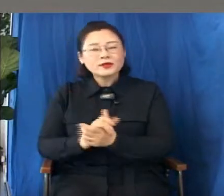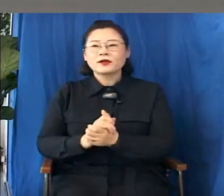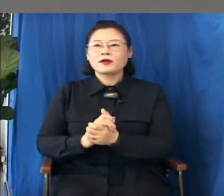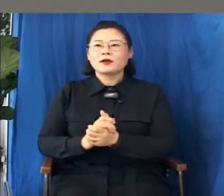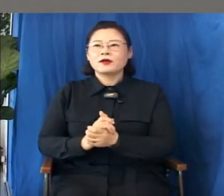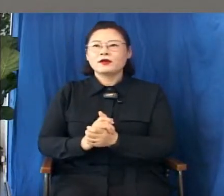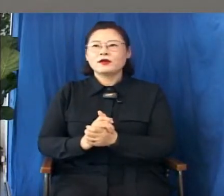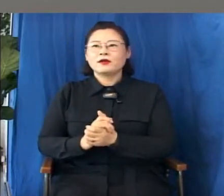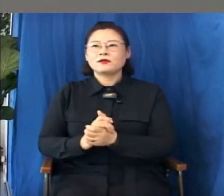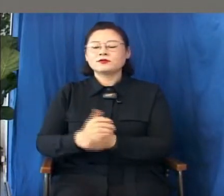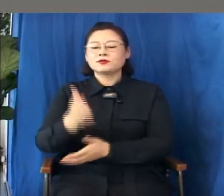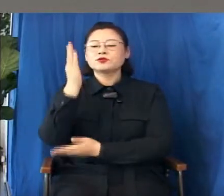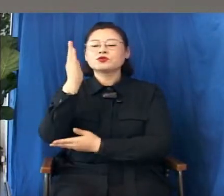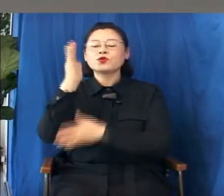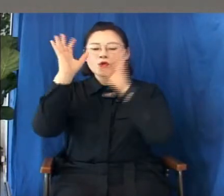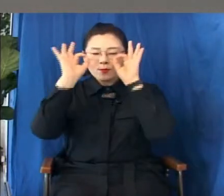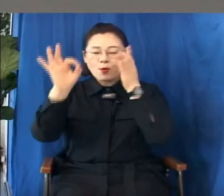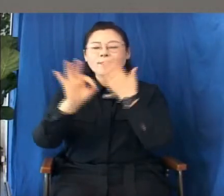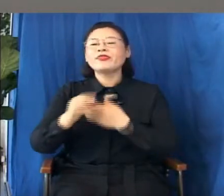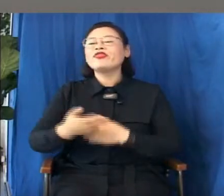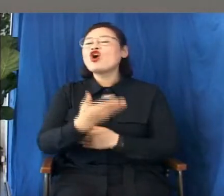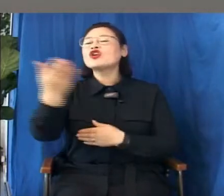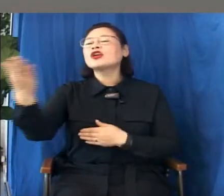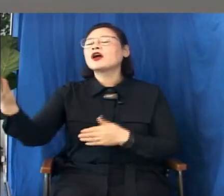말씀을 보니까 너희가 죽인 거예요.